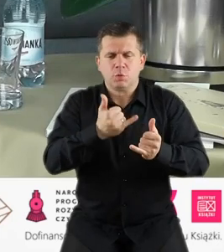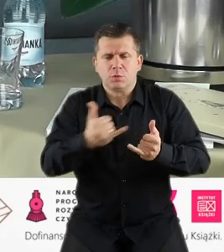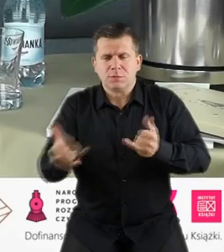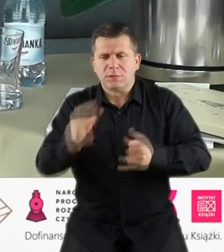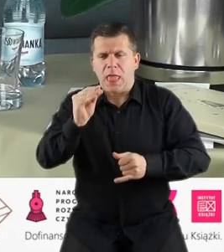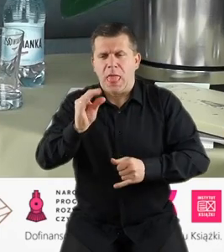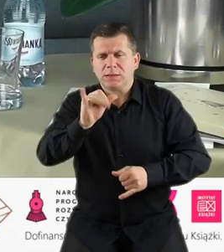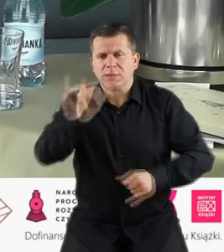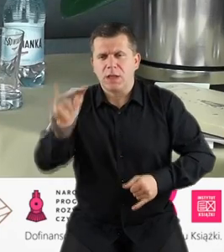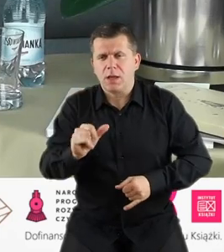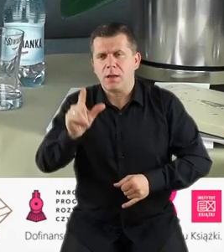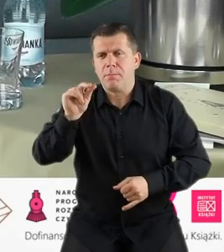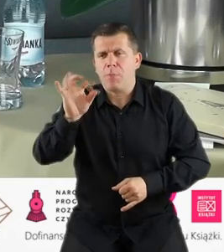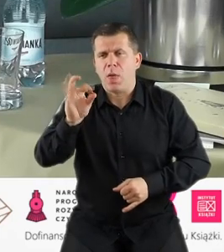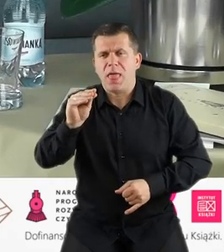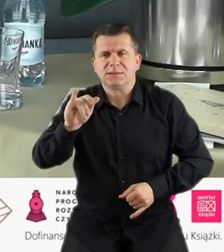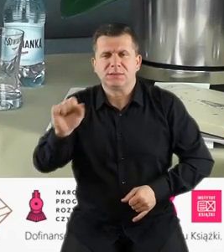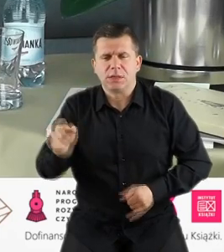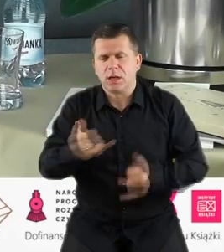esej, są recenzje.